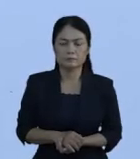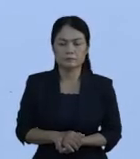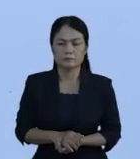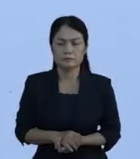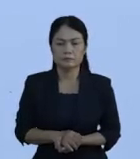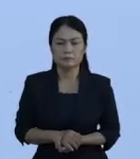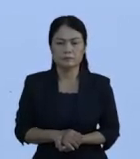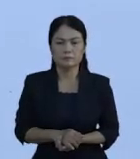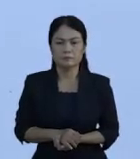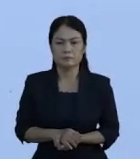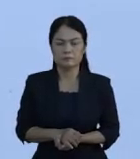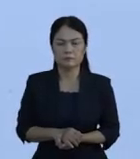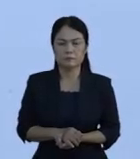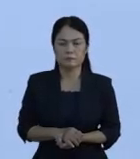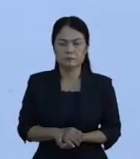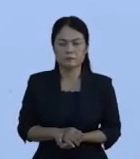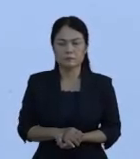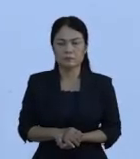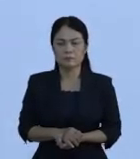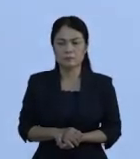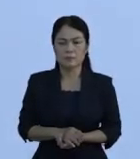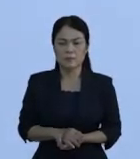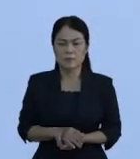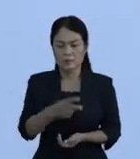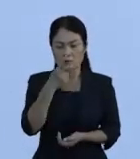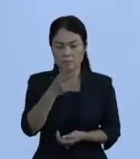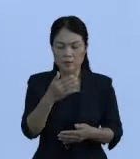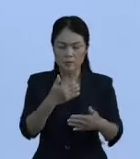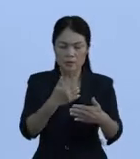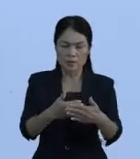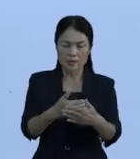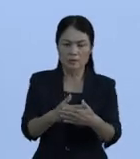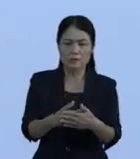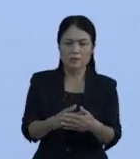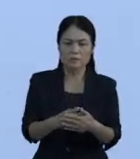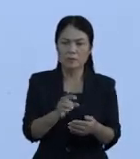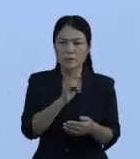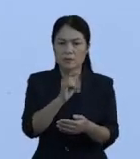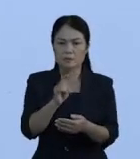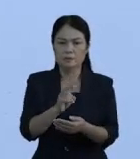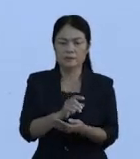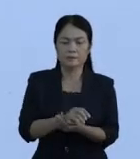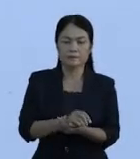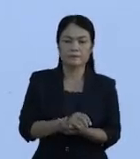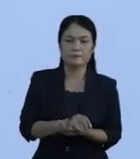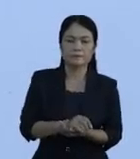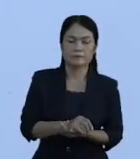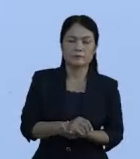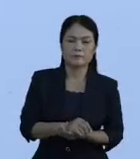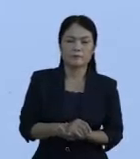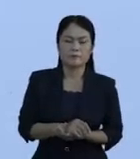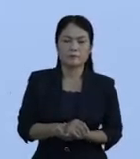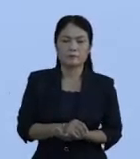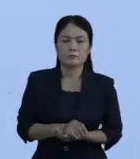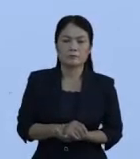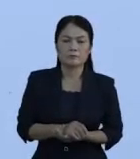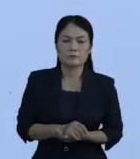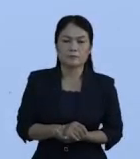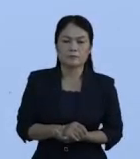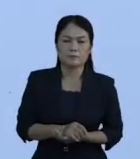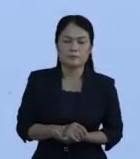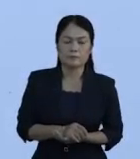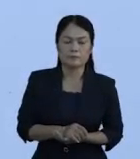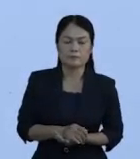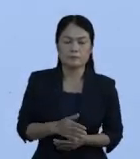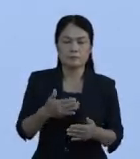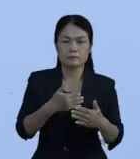liên là con á bà còn mơ mơ chịt bầy nón bà nơi lại ní lo lại ní lại ní đọc lại ní chấn